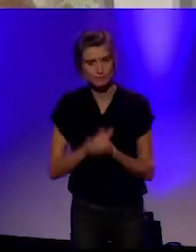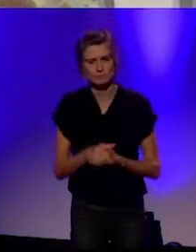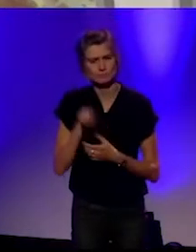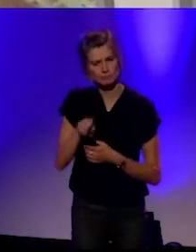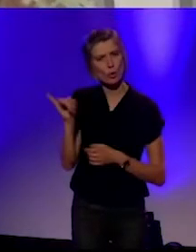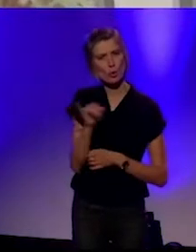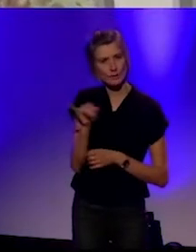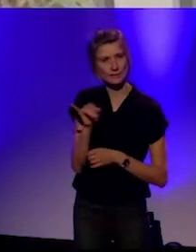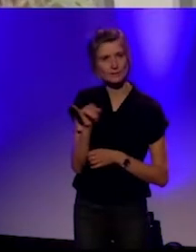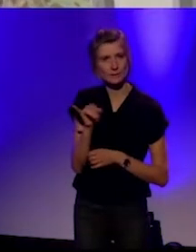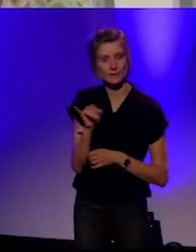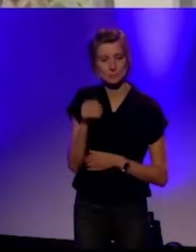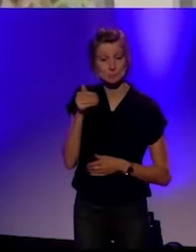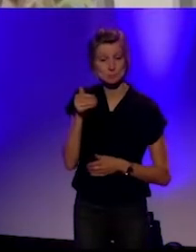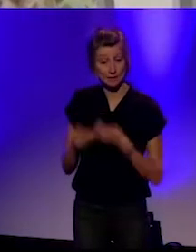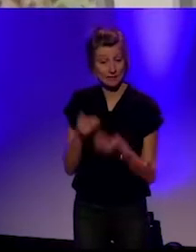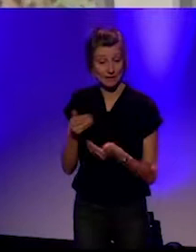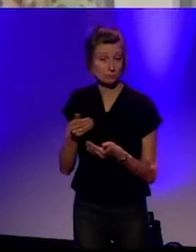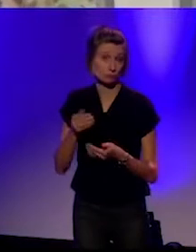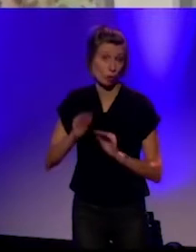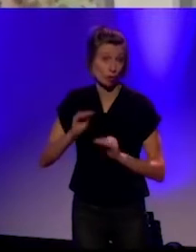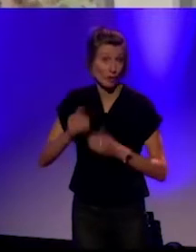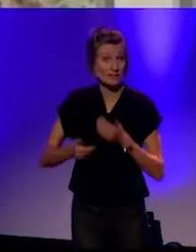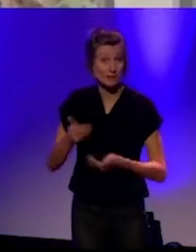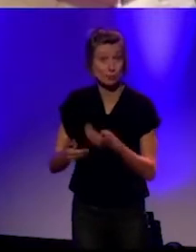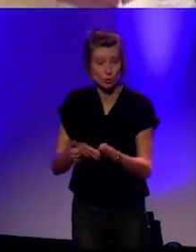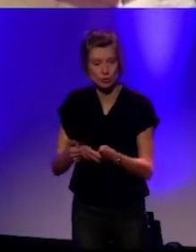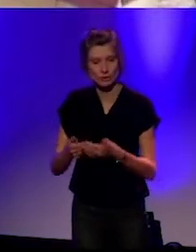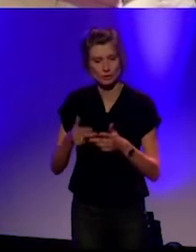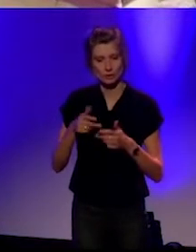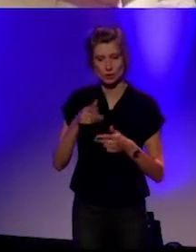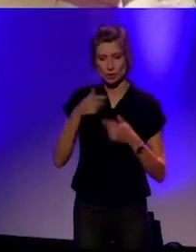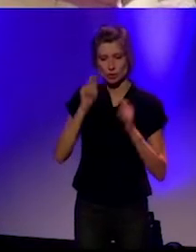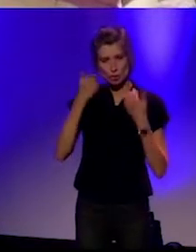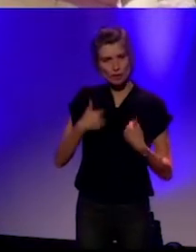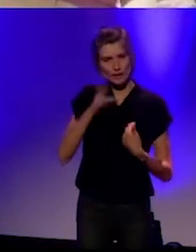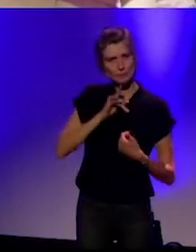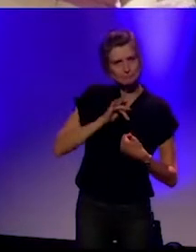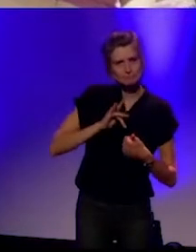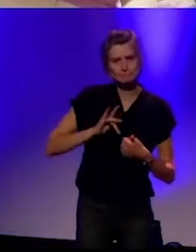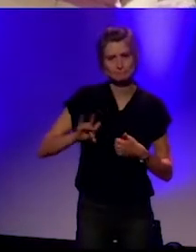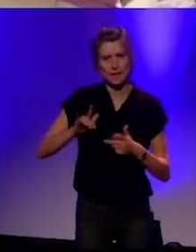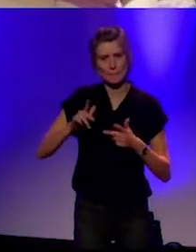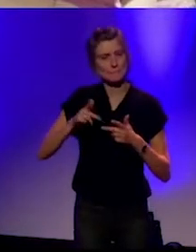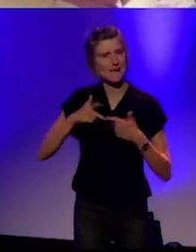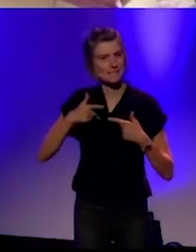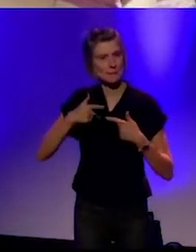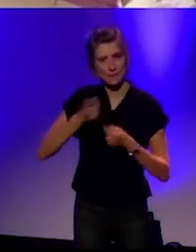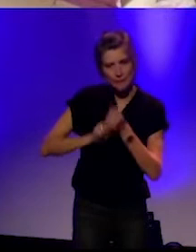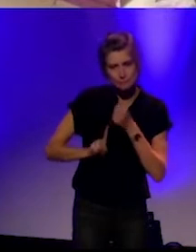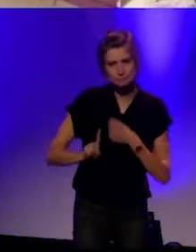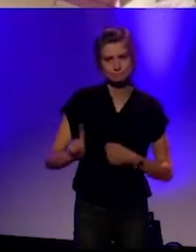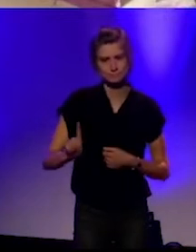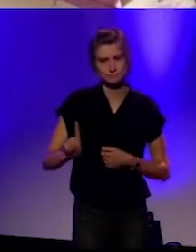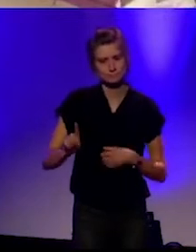onderwijsmethode waarbij studenten zich engageren in de maatschappij, daarover reflecteren en leren op